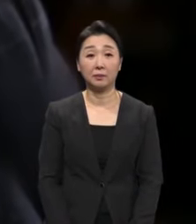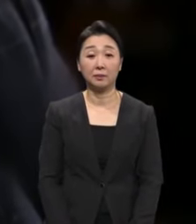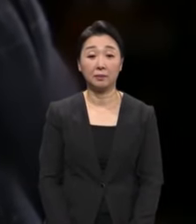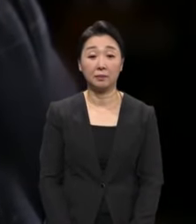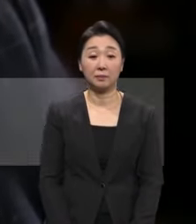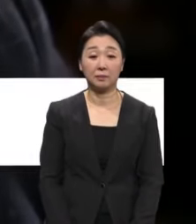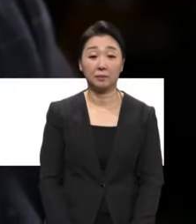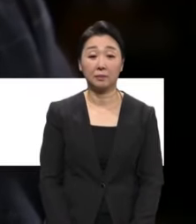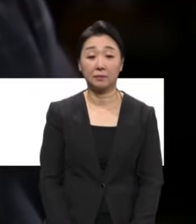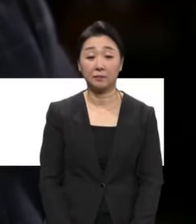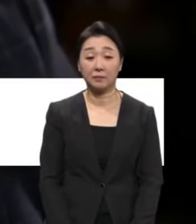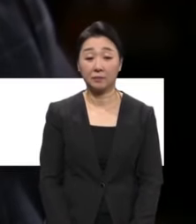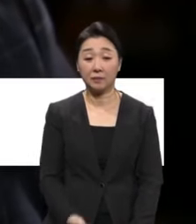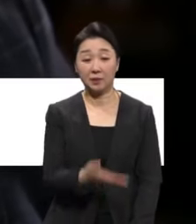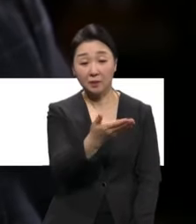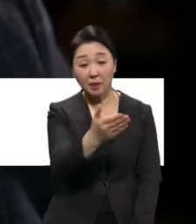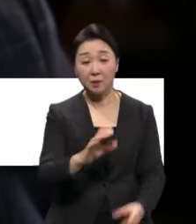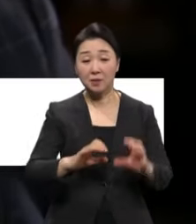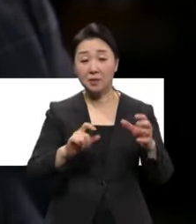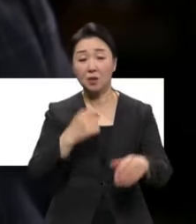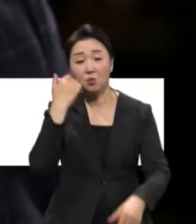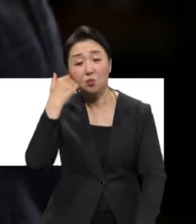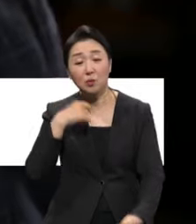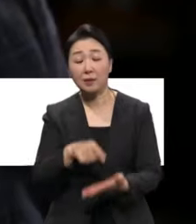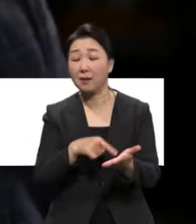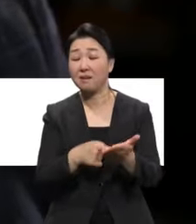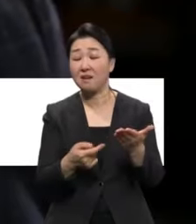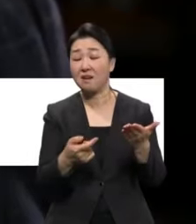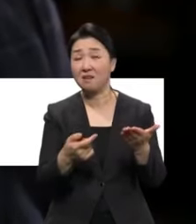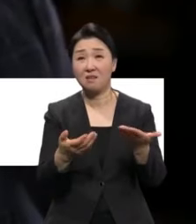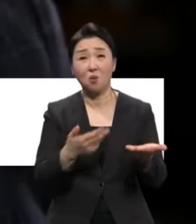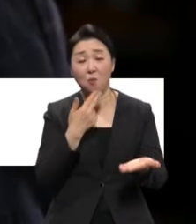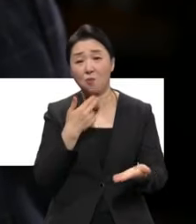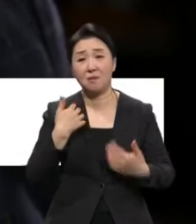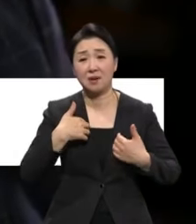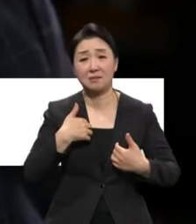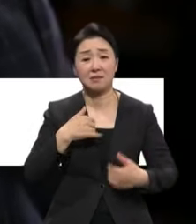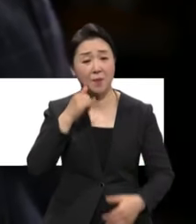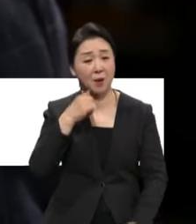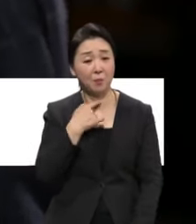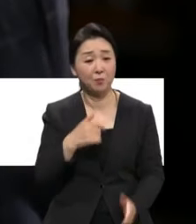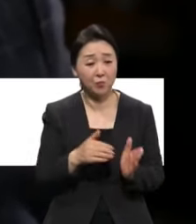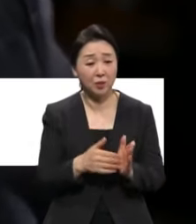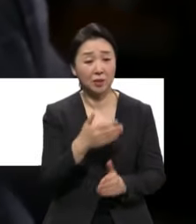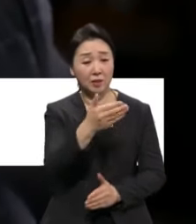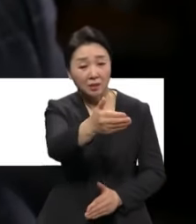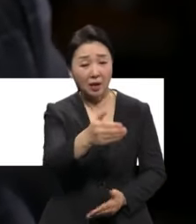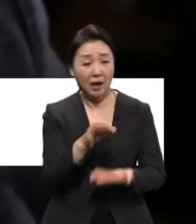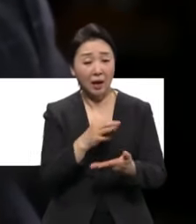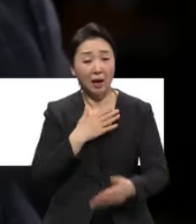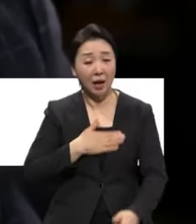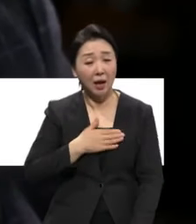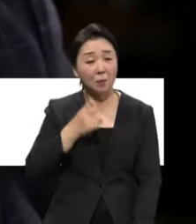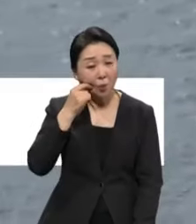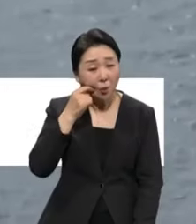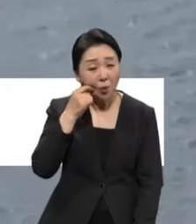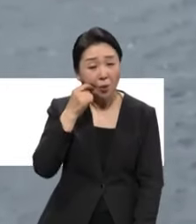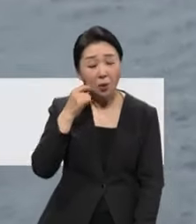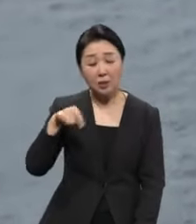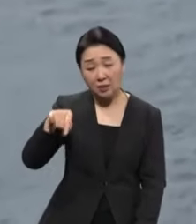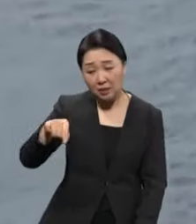That the world enjoy that you don't pay us for, that you don't value, that you don't see a value in, that the people of Guyana has kept